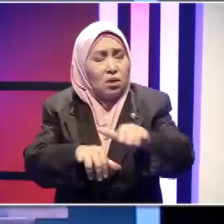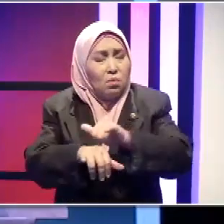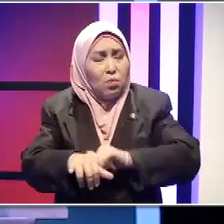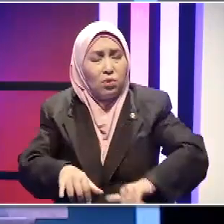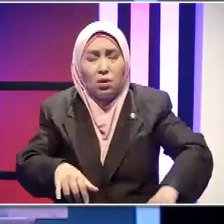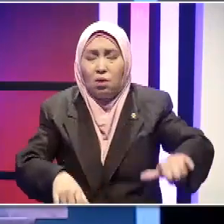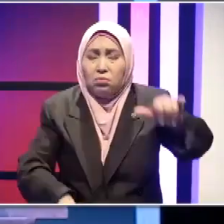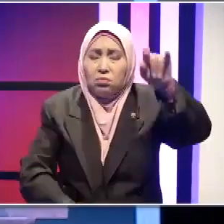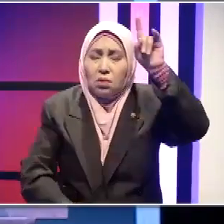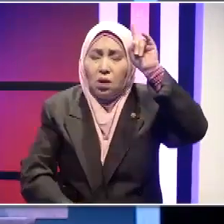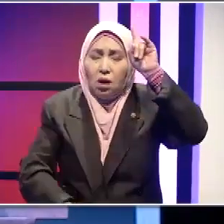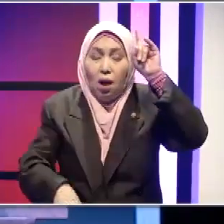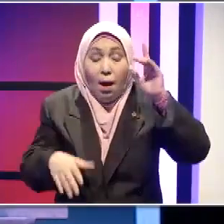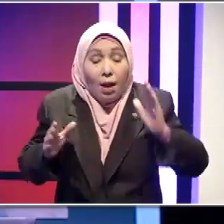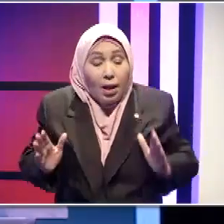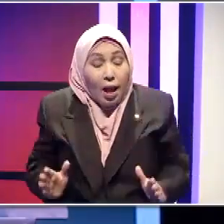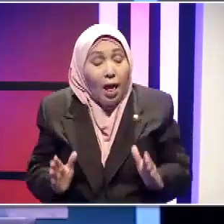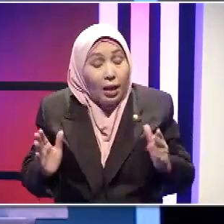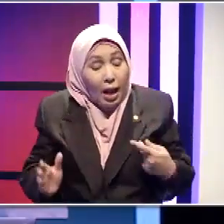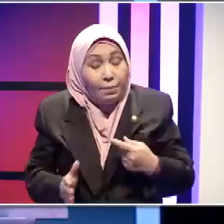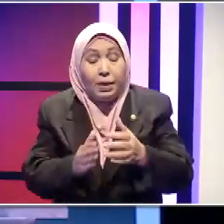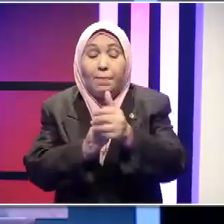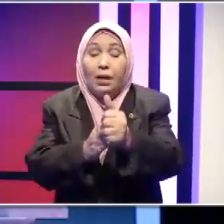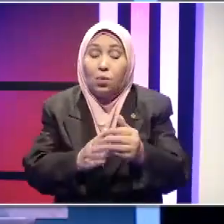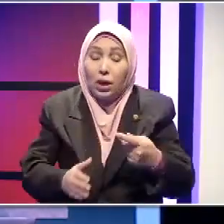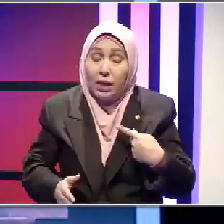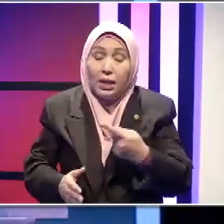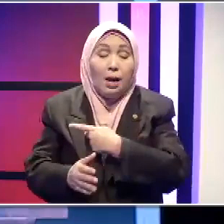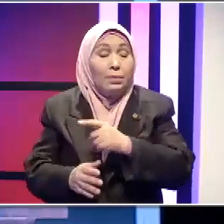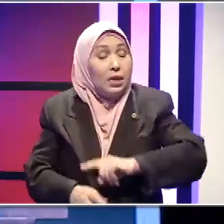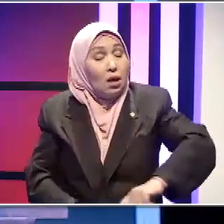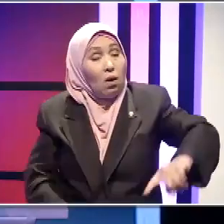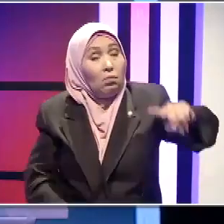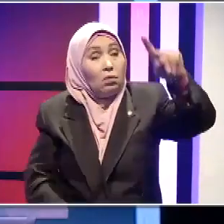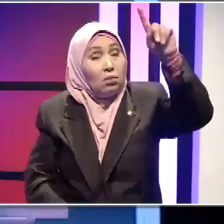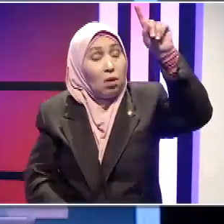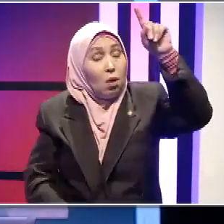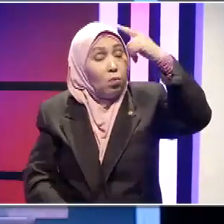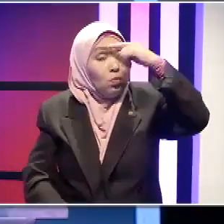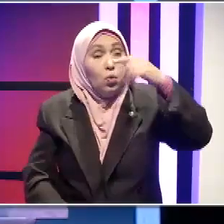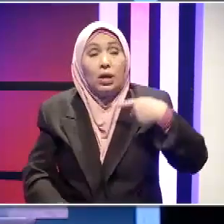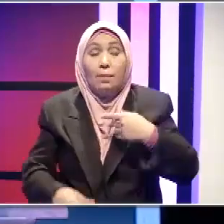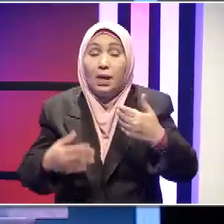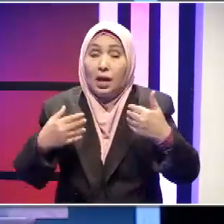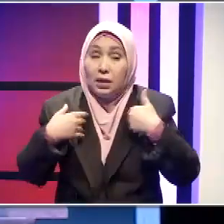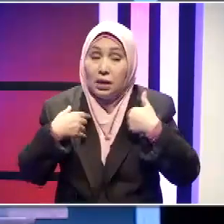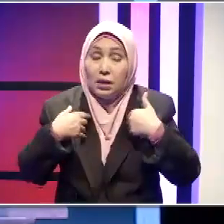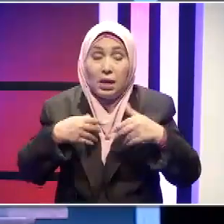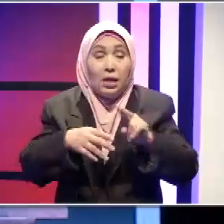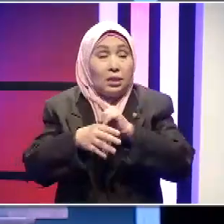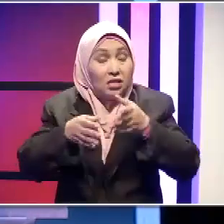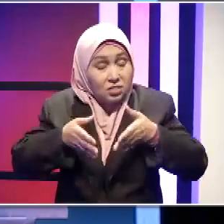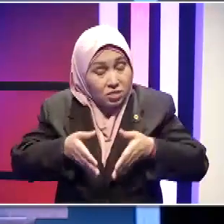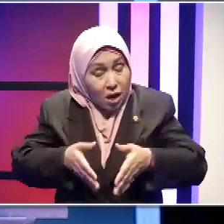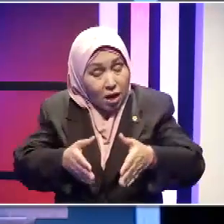Allah lorong kan kami Pandu kan kami ya Allah untuk kami berada di atas jalan